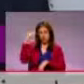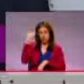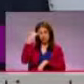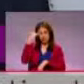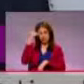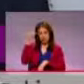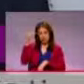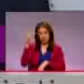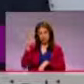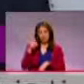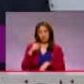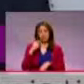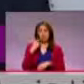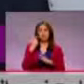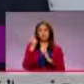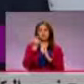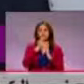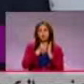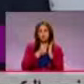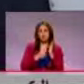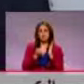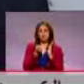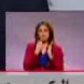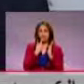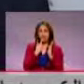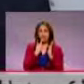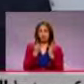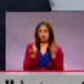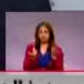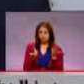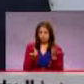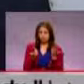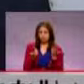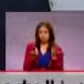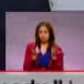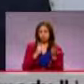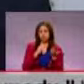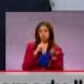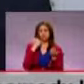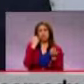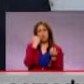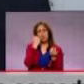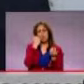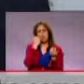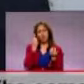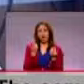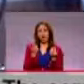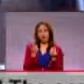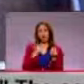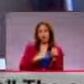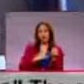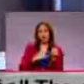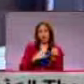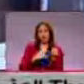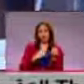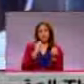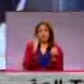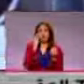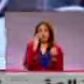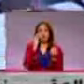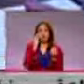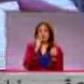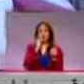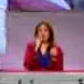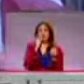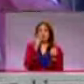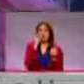بقى الطفل بتاعك بقى كويس. وبعدين الطفل عندي لقيته كل يوم من يوم بيزيد في الورم، يوم من يوم